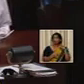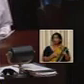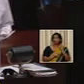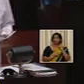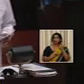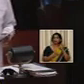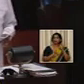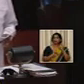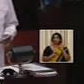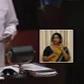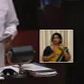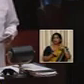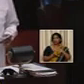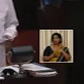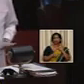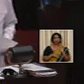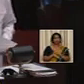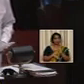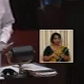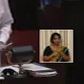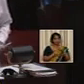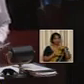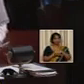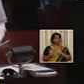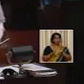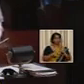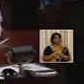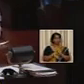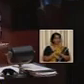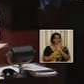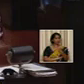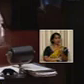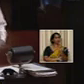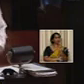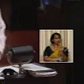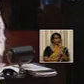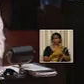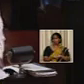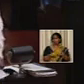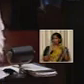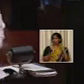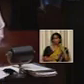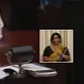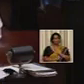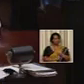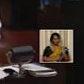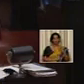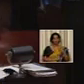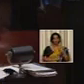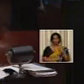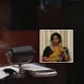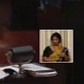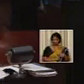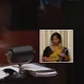නාගරික කොමසාරිස්වරුන්ට පළාත් පාලන කොමසාරිස්වරුන්ට ඒ අයට තියෙන බලය පළුදු කරන්නට කටයුතු කරන්න එපයි කියලා මම